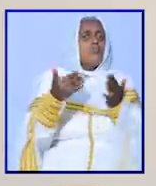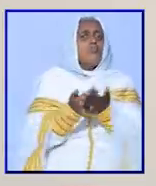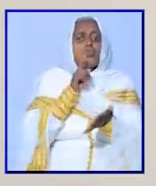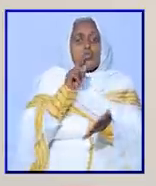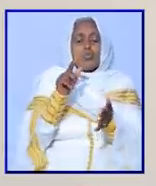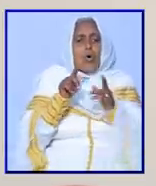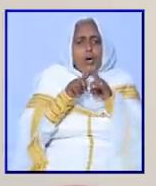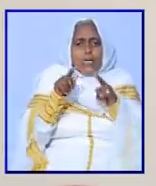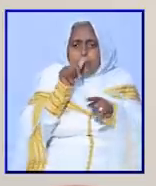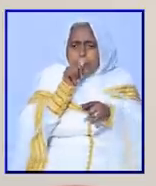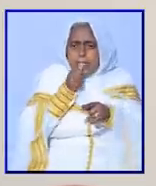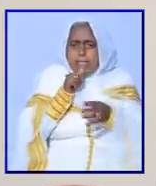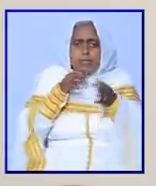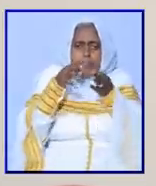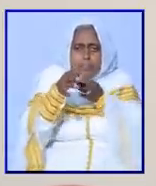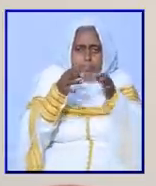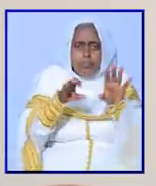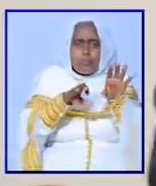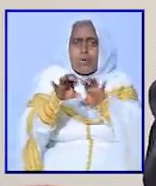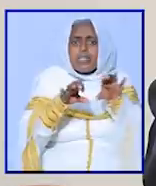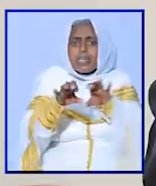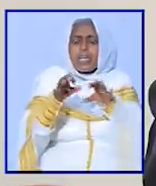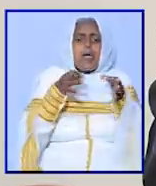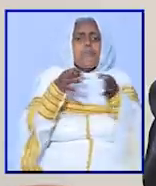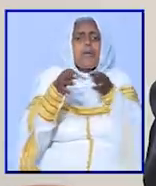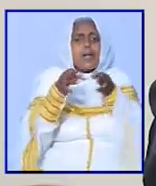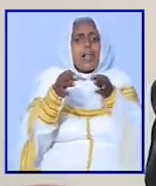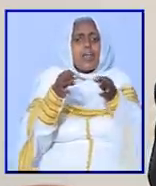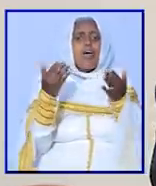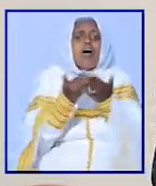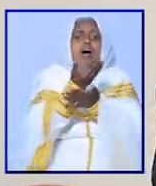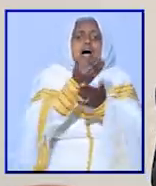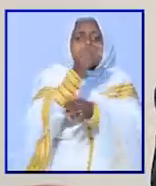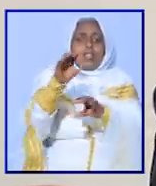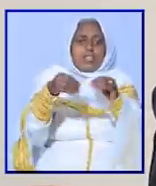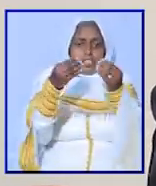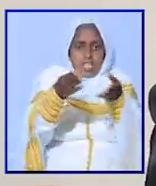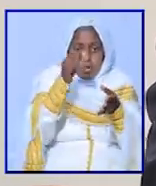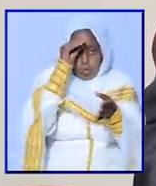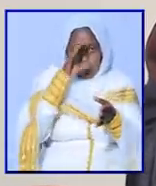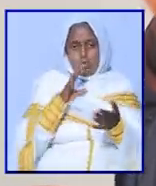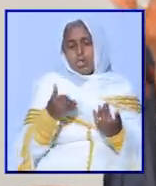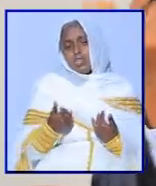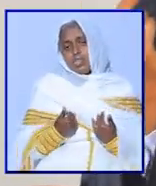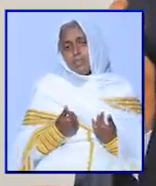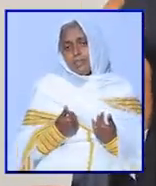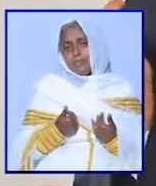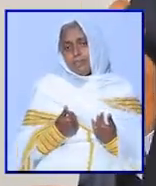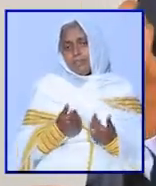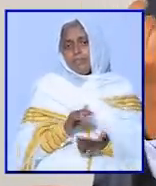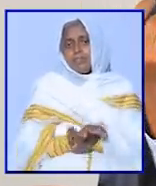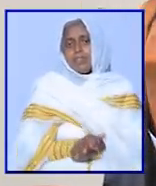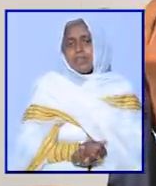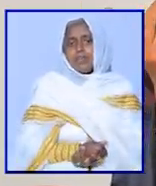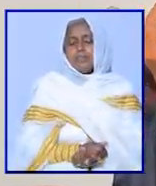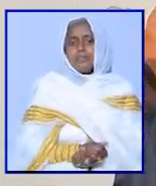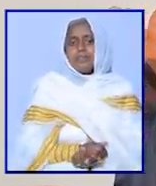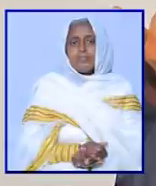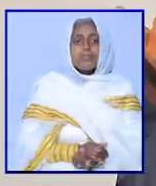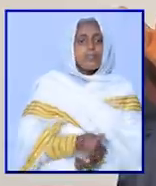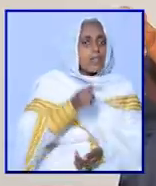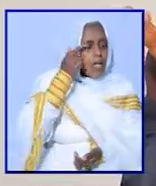የማመን አለ። ማመን የሁሉ ነው፣ ግን የማመስጠር የማብራራት ሀብት የተሰጠው ሰው አለ።